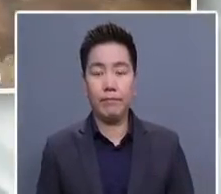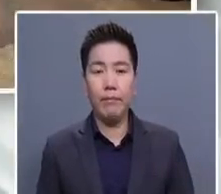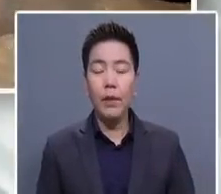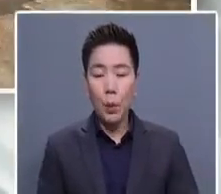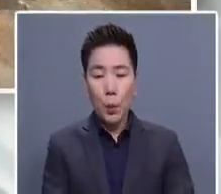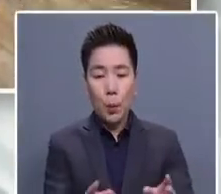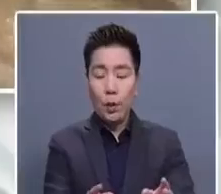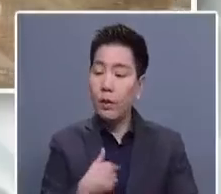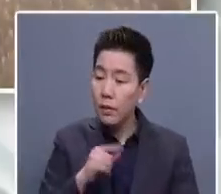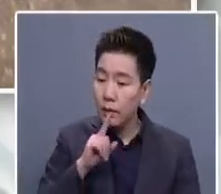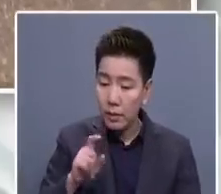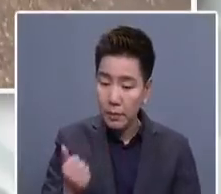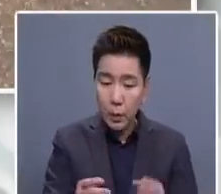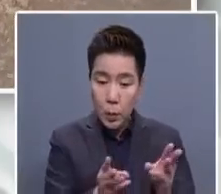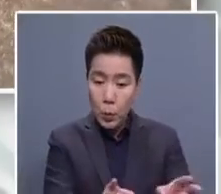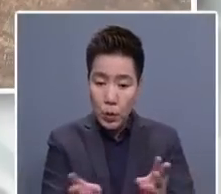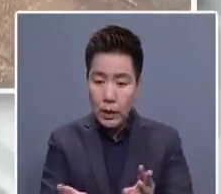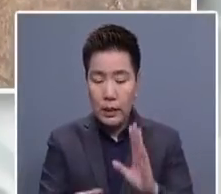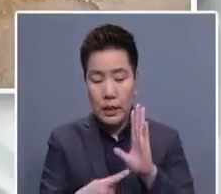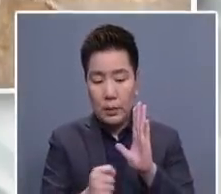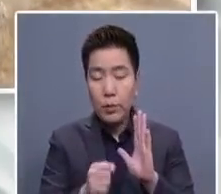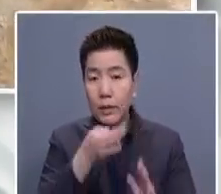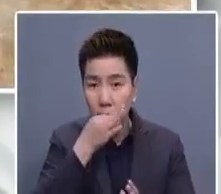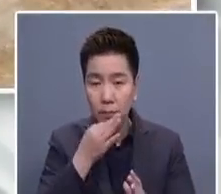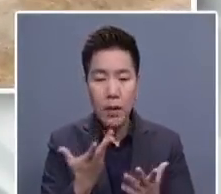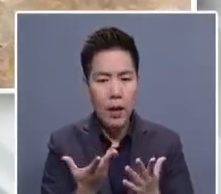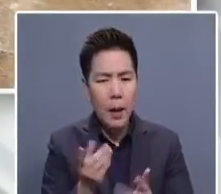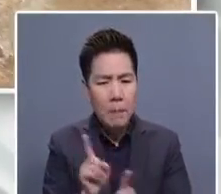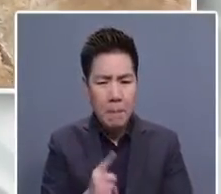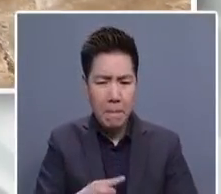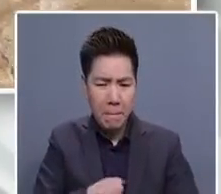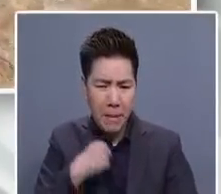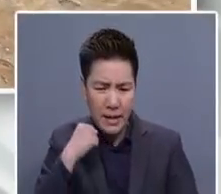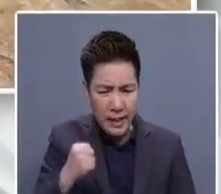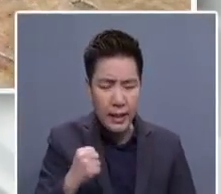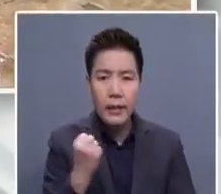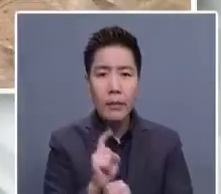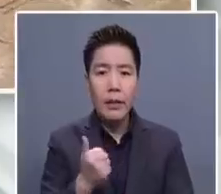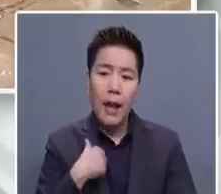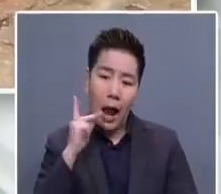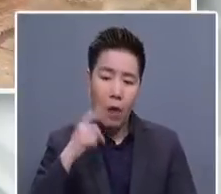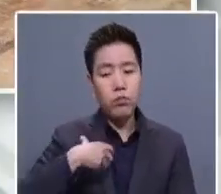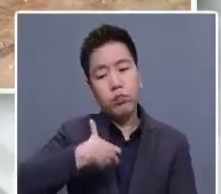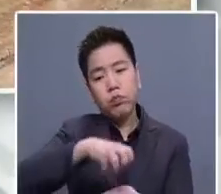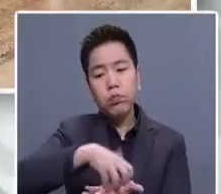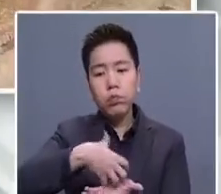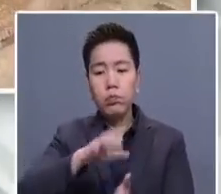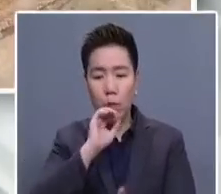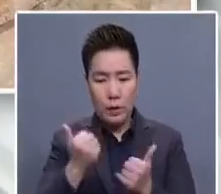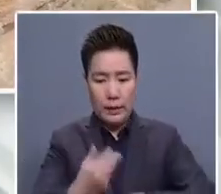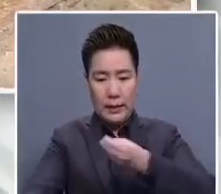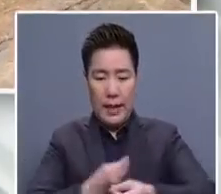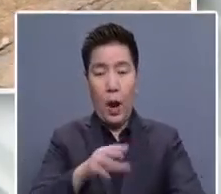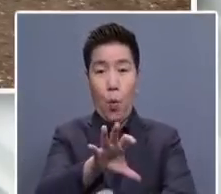มั่นใจให้กับคนในจังหวัดสมุทรสาครเนี่ยตอนนี้คือท่านอยากจะฝากอะไรไปบ้างเพราะว่าเมื่อกี้เนี่ยข่าวที่เราเล่าไปเนี่ยแม้ว่าวันนี้ตลาดกล